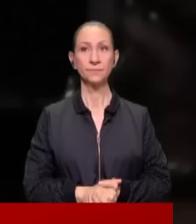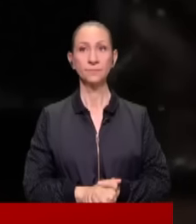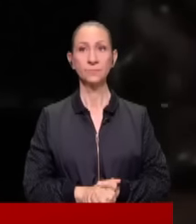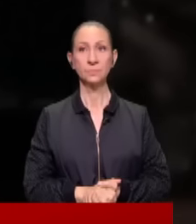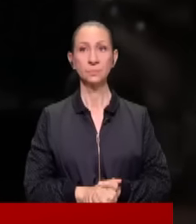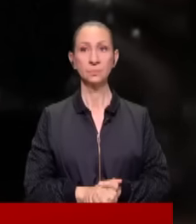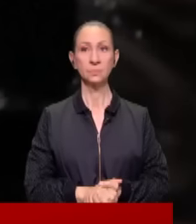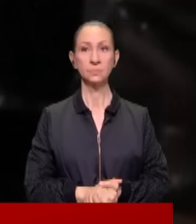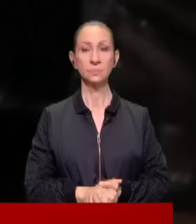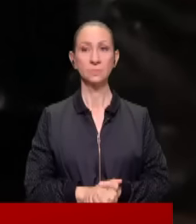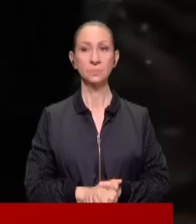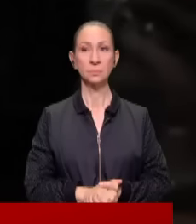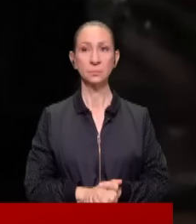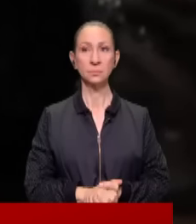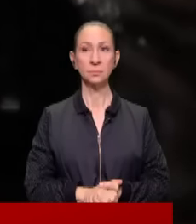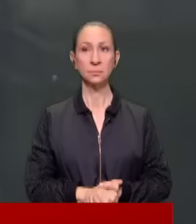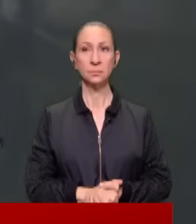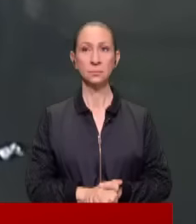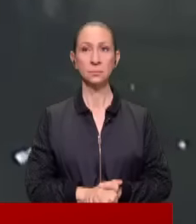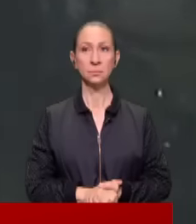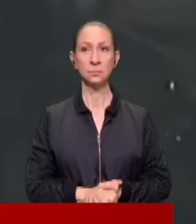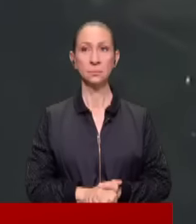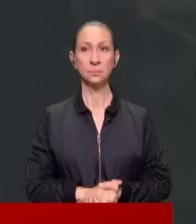You want peace, we want justice.